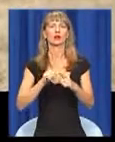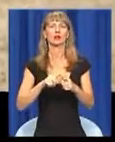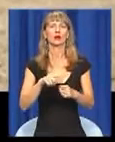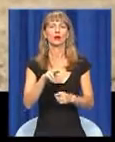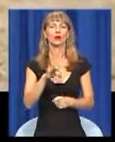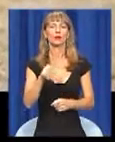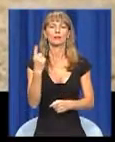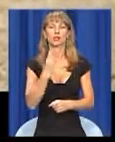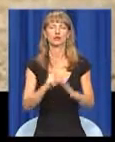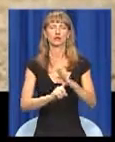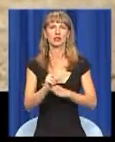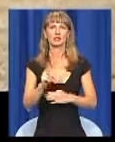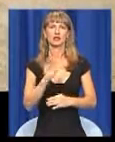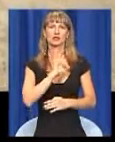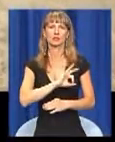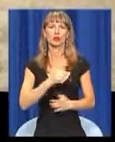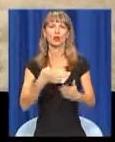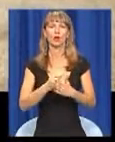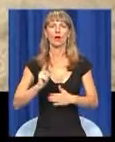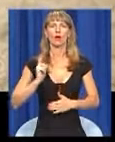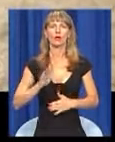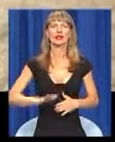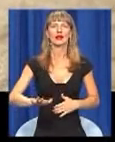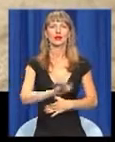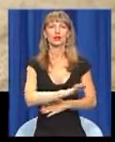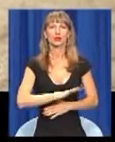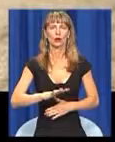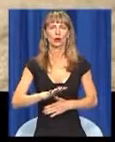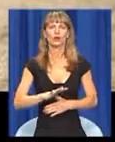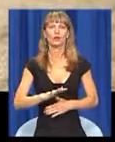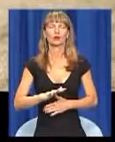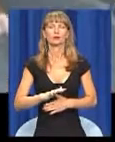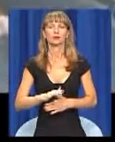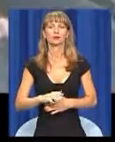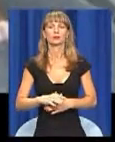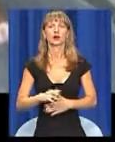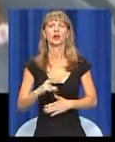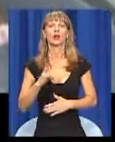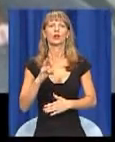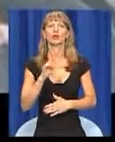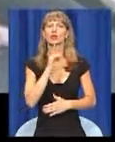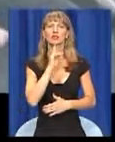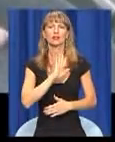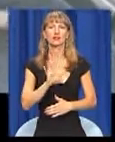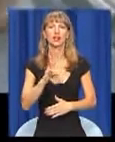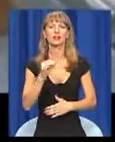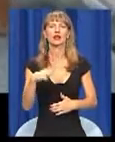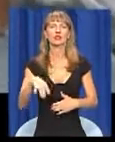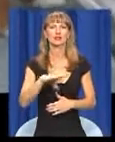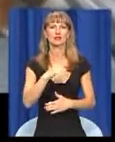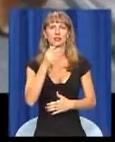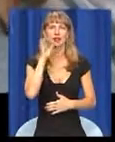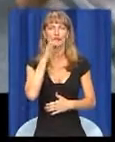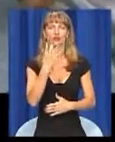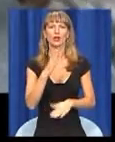породу першими почали залучати до охорони територій та для допомоги поліцейським. Але незважаючи на всю свою